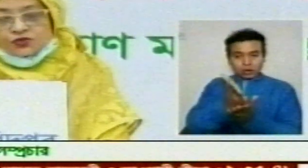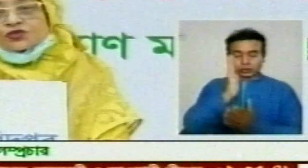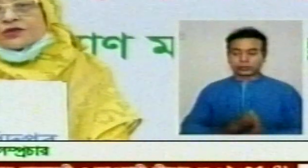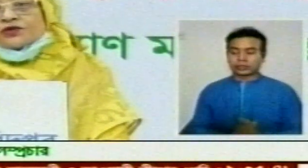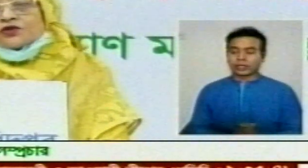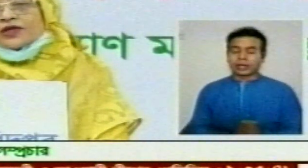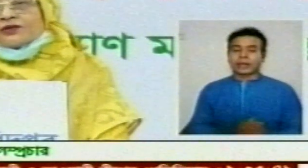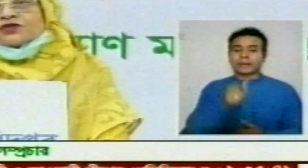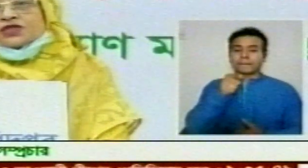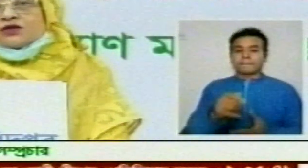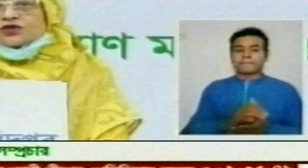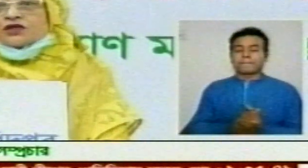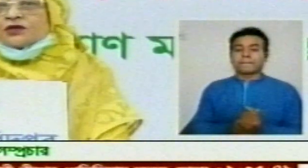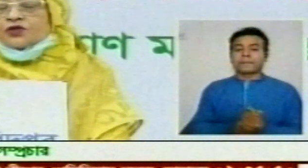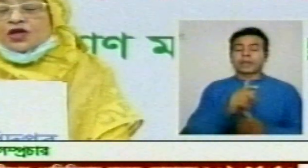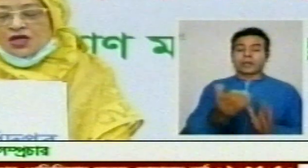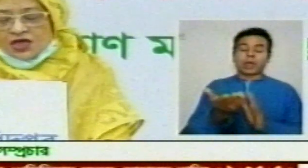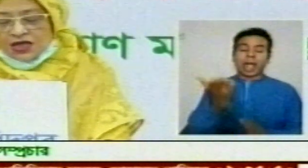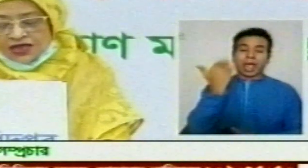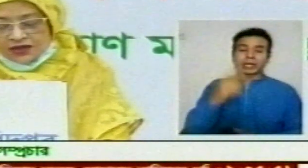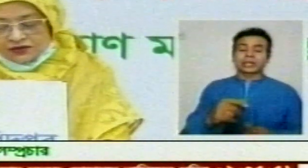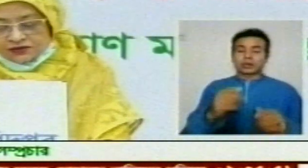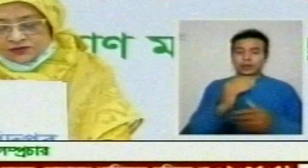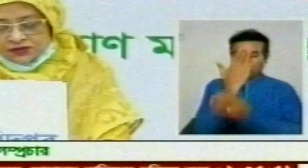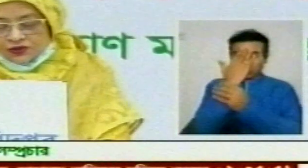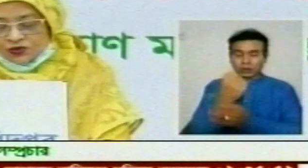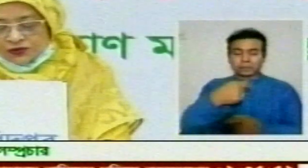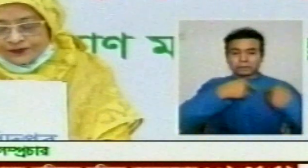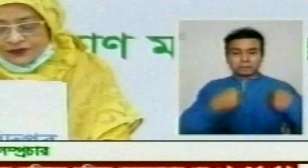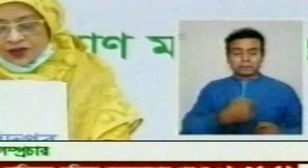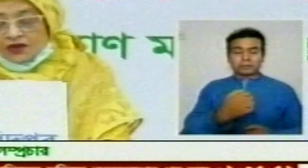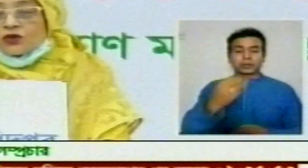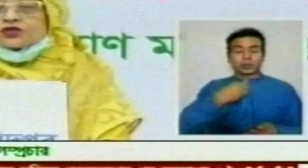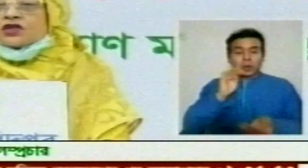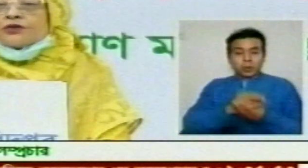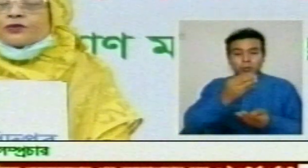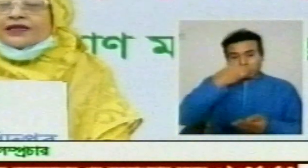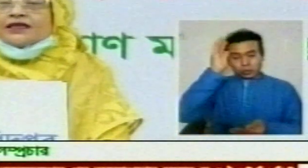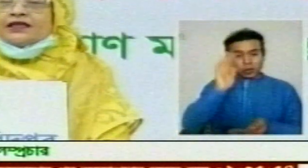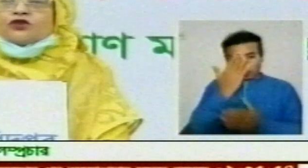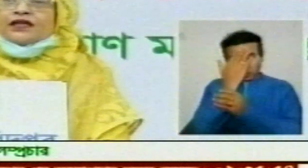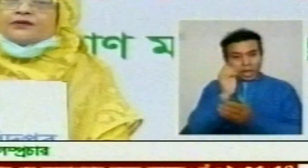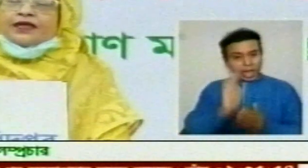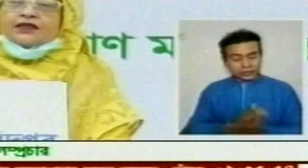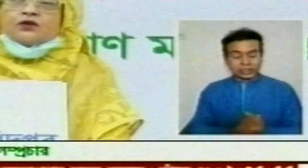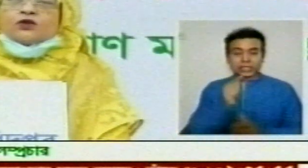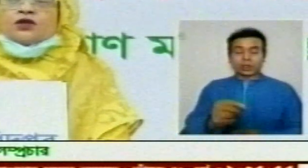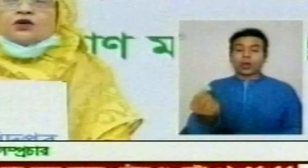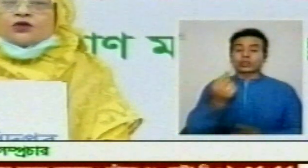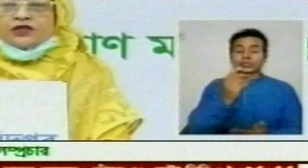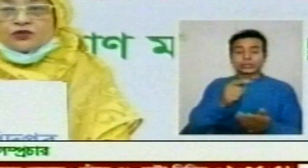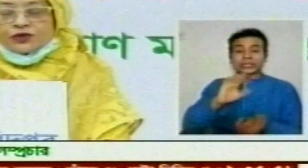পরামর্শে ওষুধ সেবন করবেন এবং সেই অসংক্রামক যেগুলো অসংক্রামক ব্যাধি দীর্ঘমেয়াদী